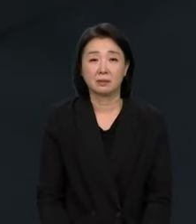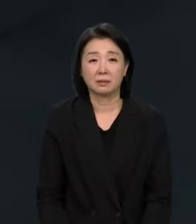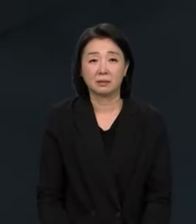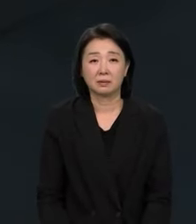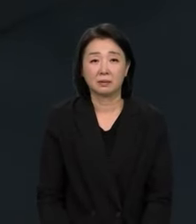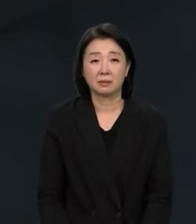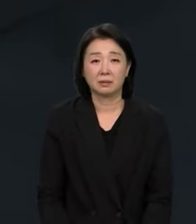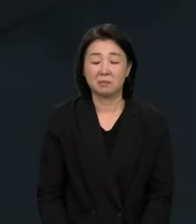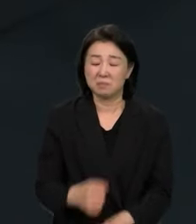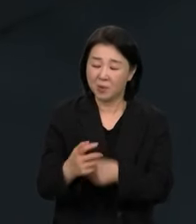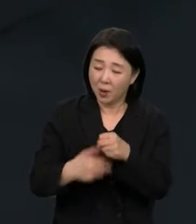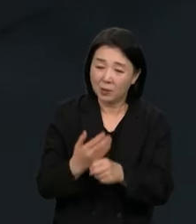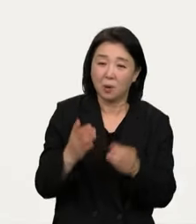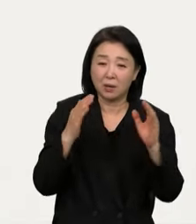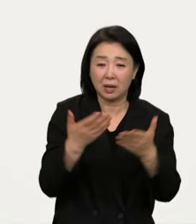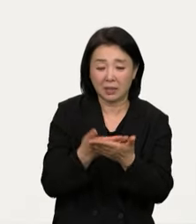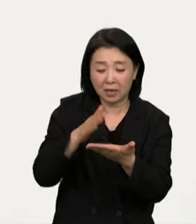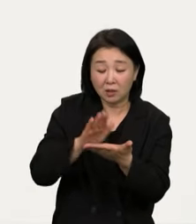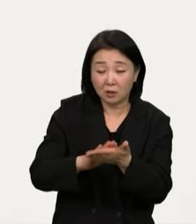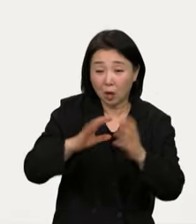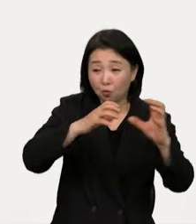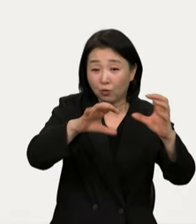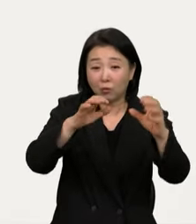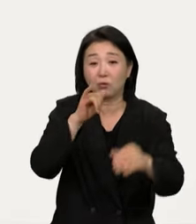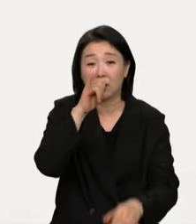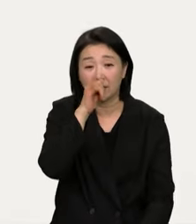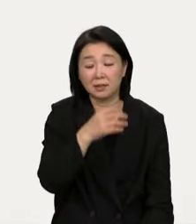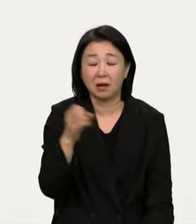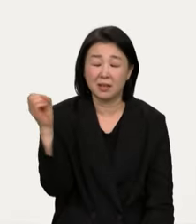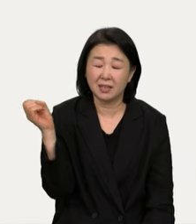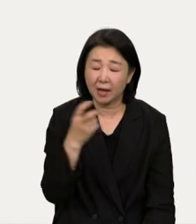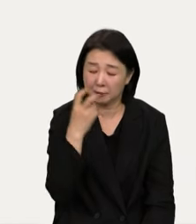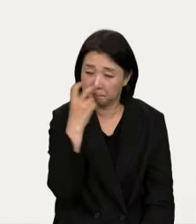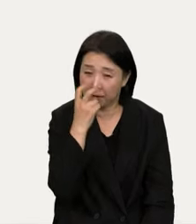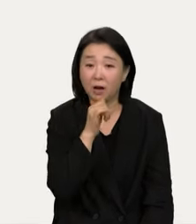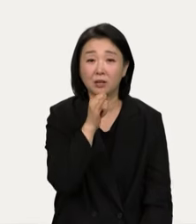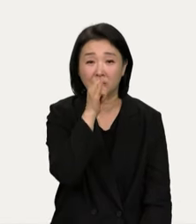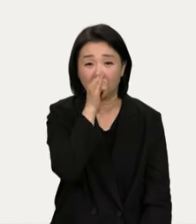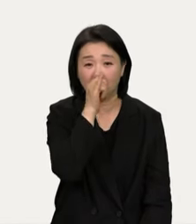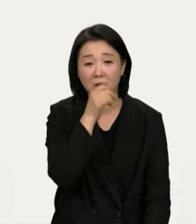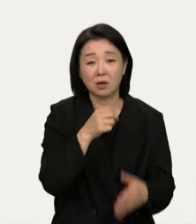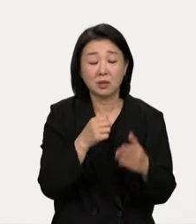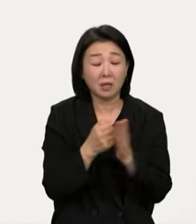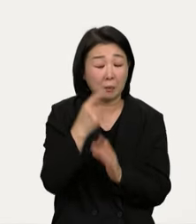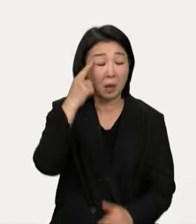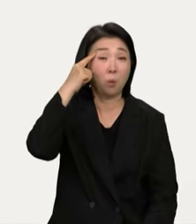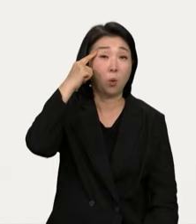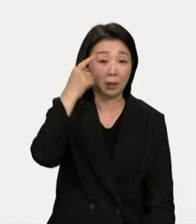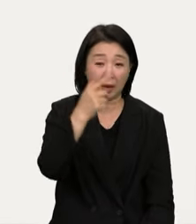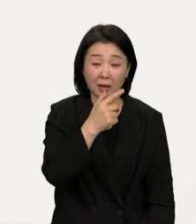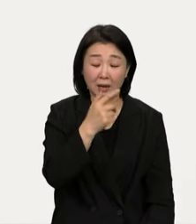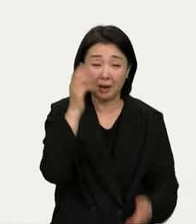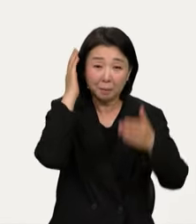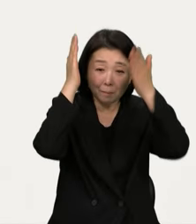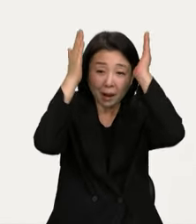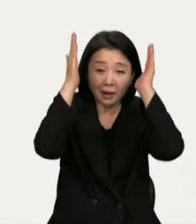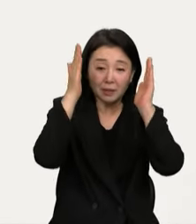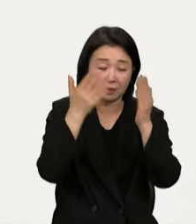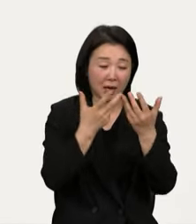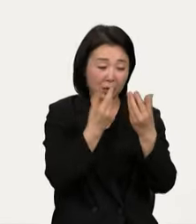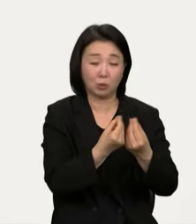히 몇년간 개선된여 국가에서 다시 검이 이루지고 있다며 몽골과 말레이시아의 사께